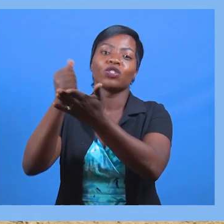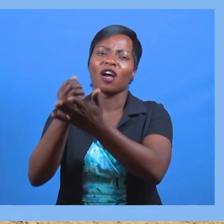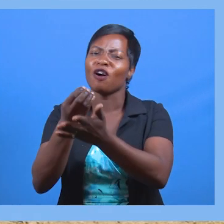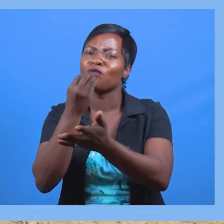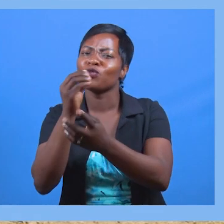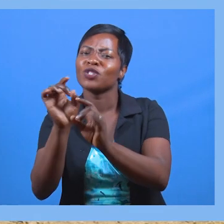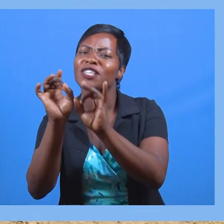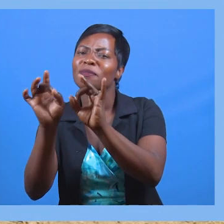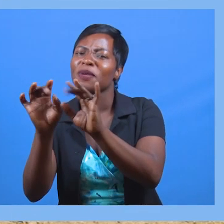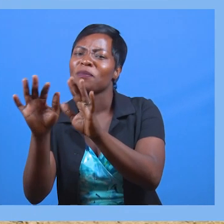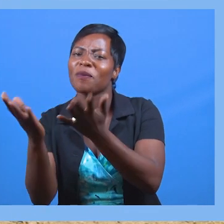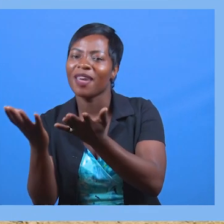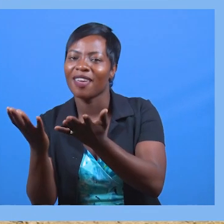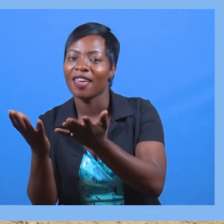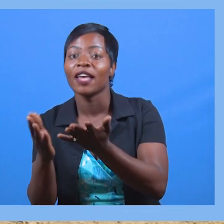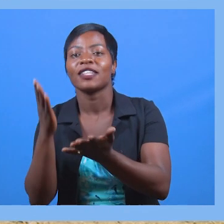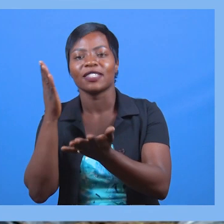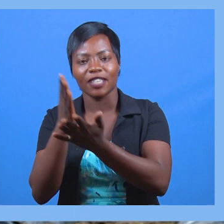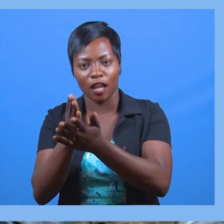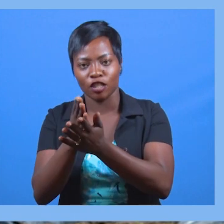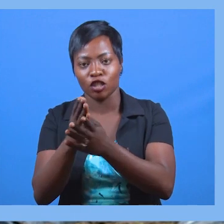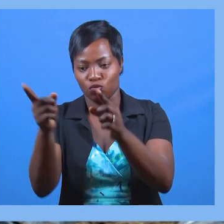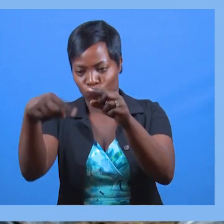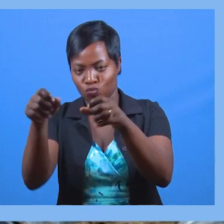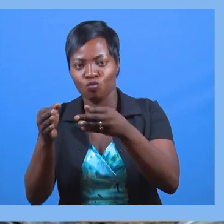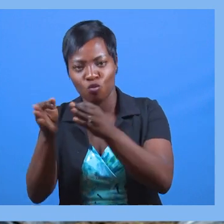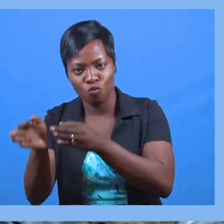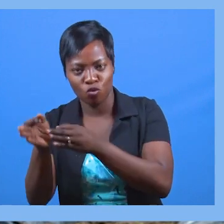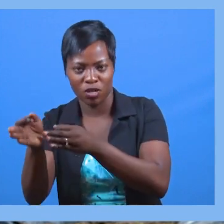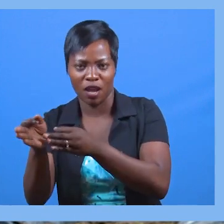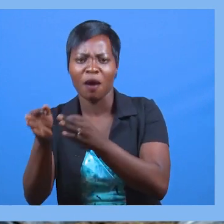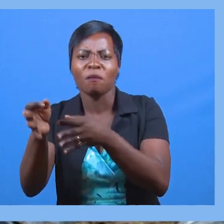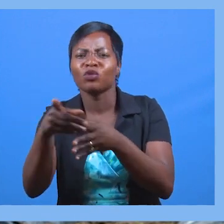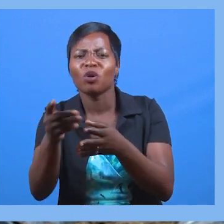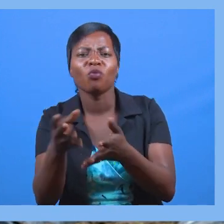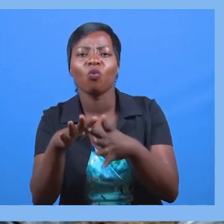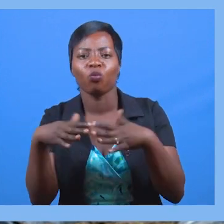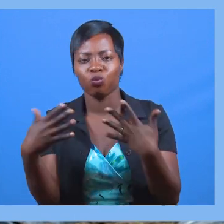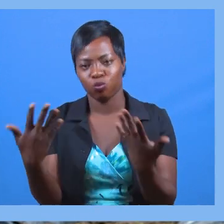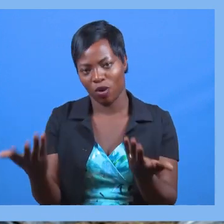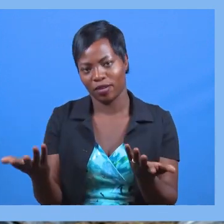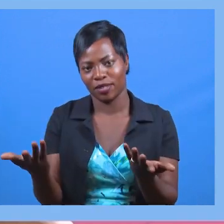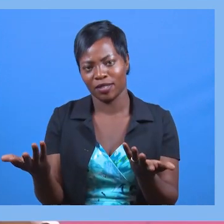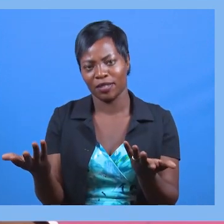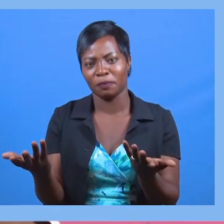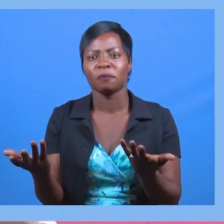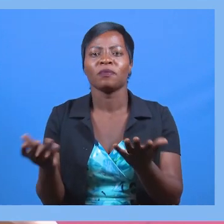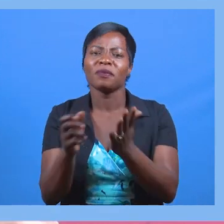rinobvira mumunda, muzvakohwewa kubva mumunda. asi dura